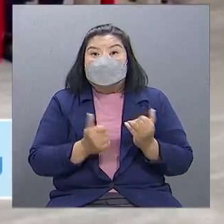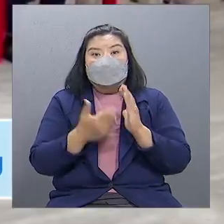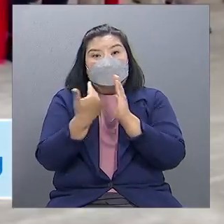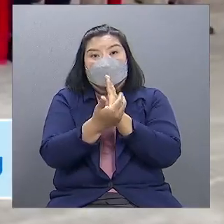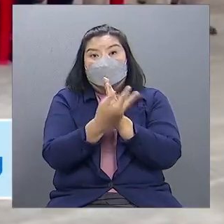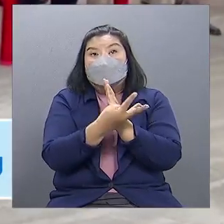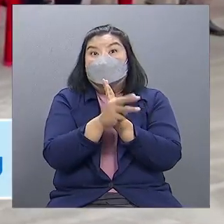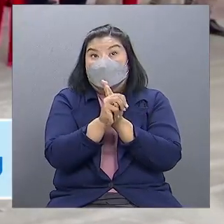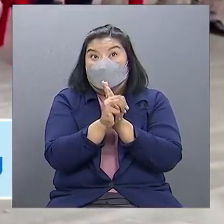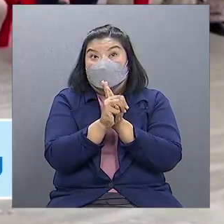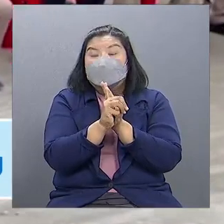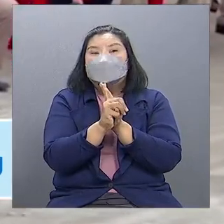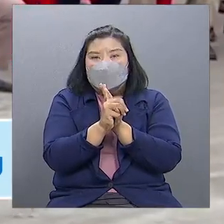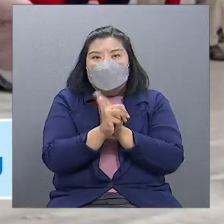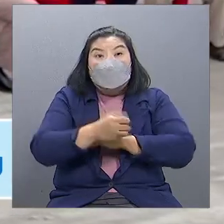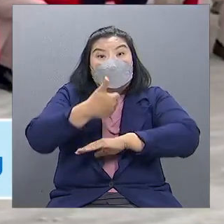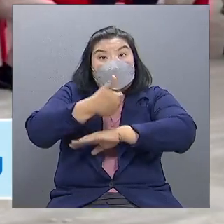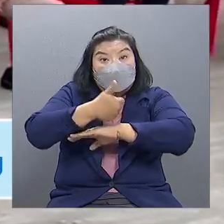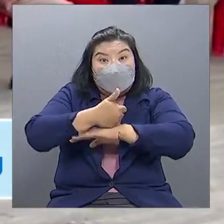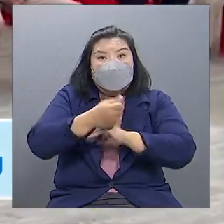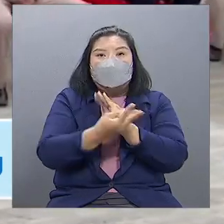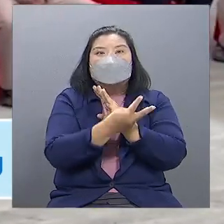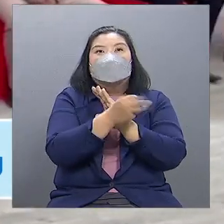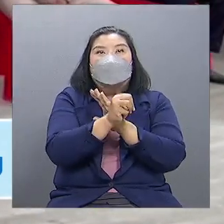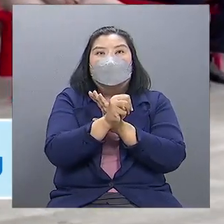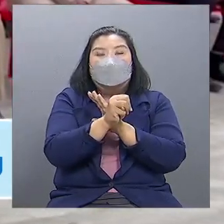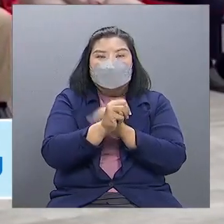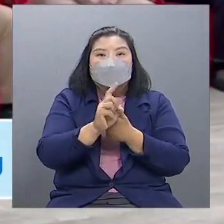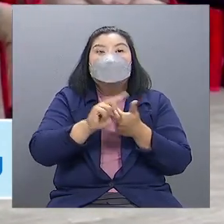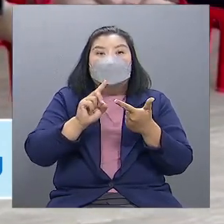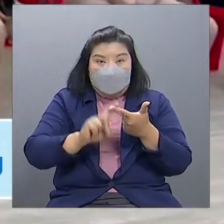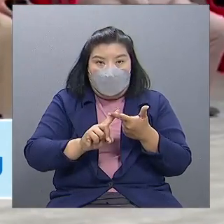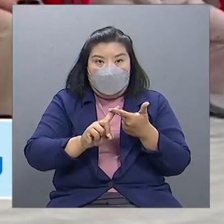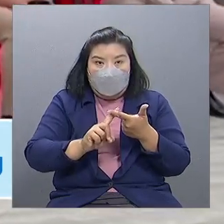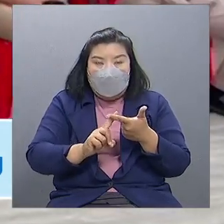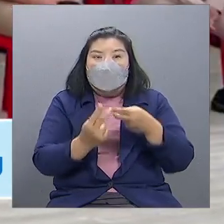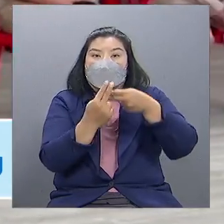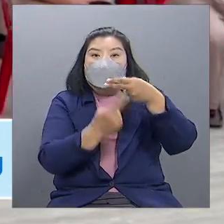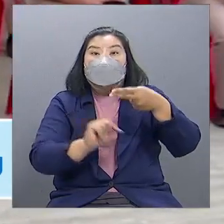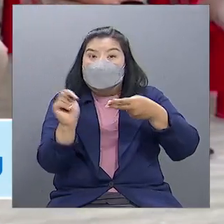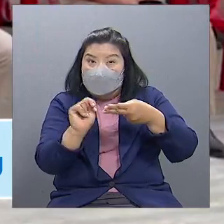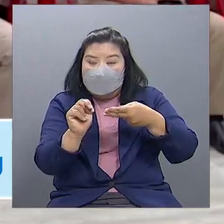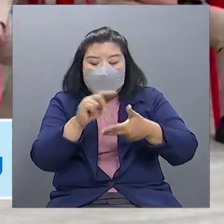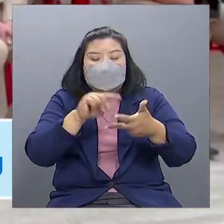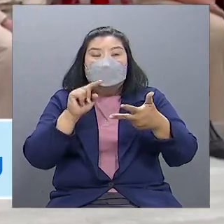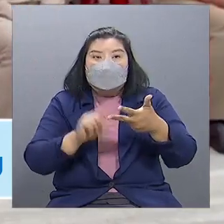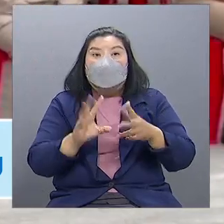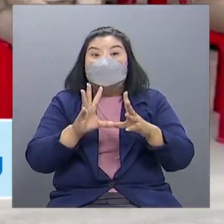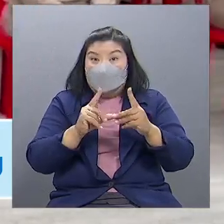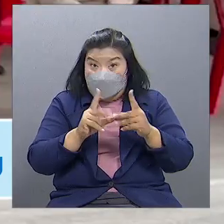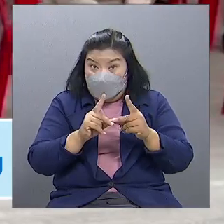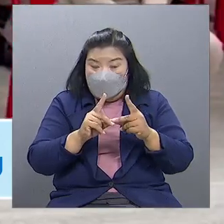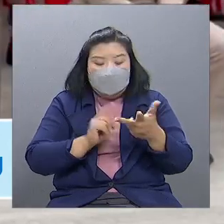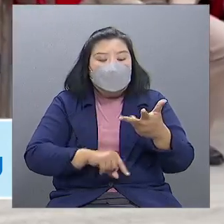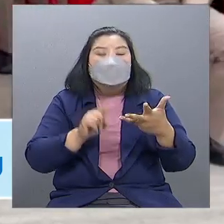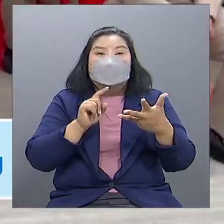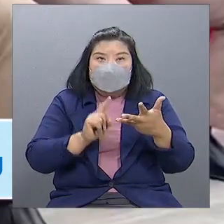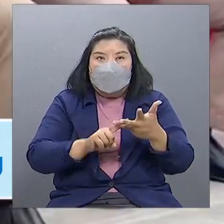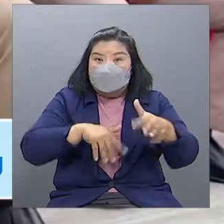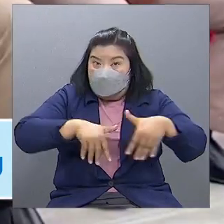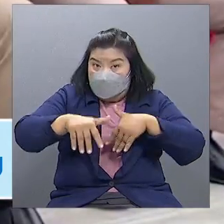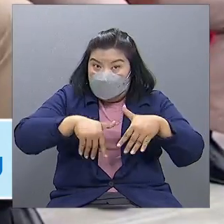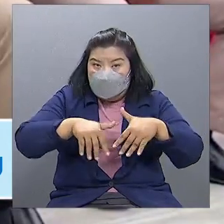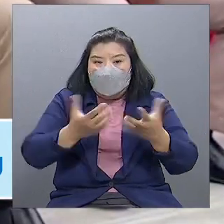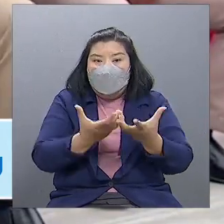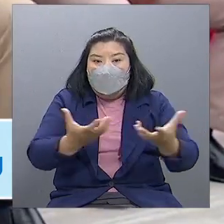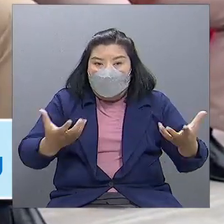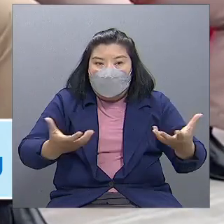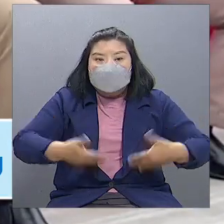ว